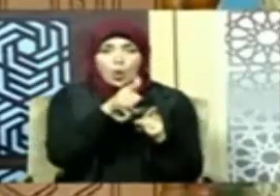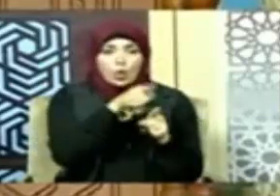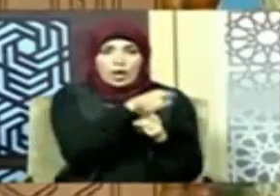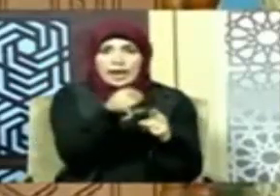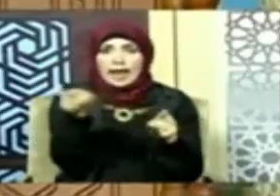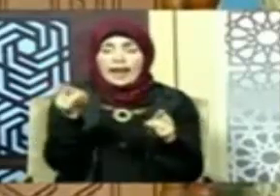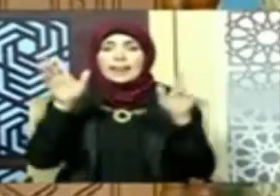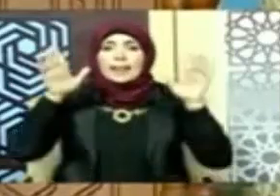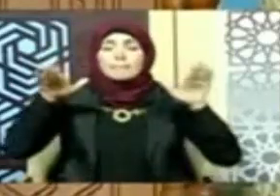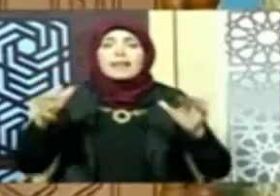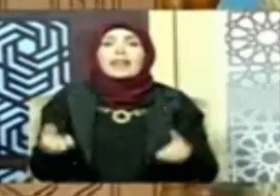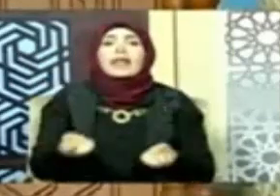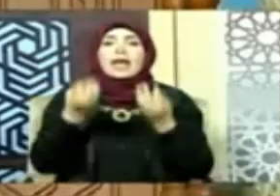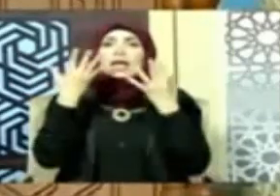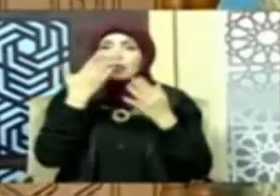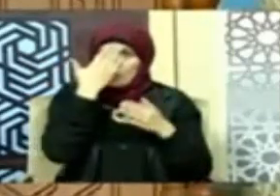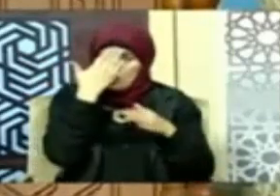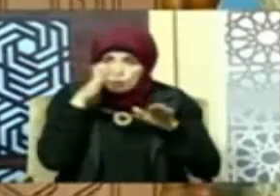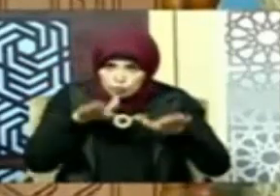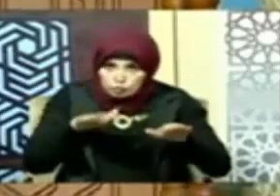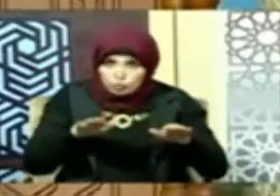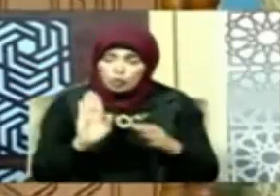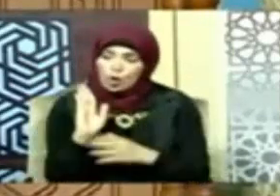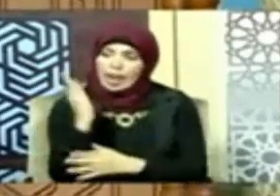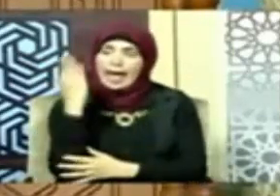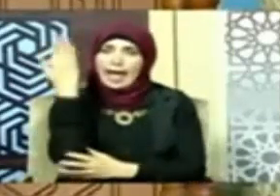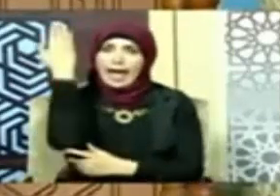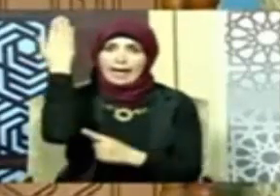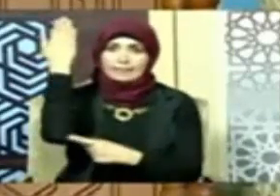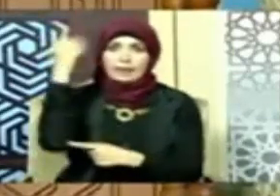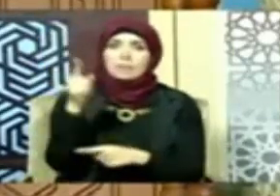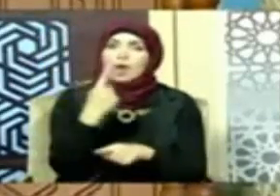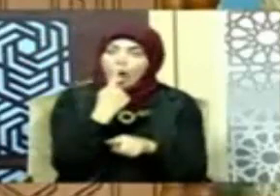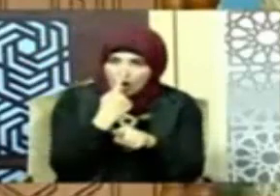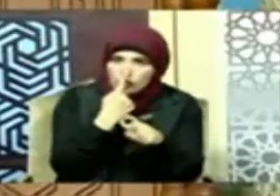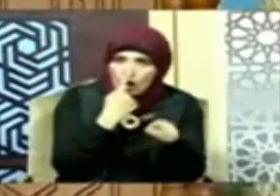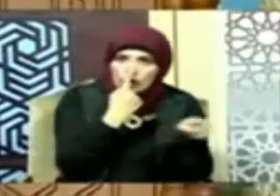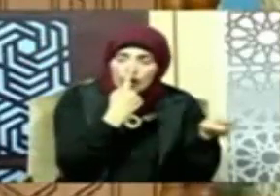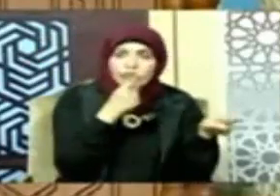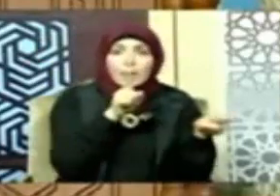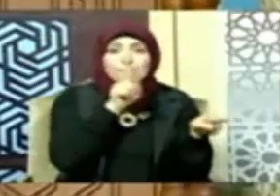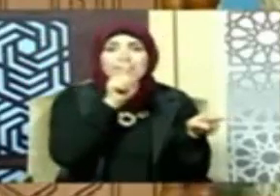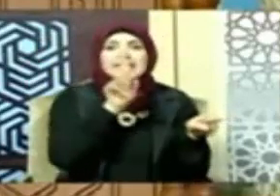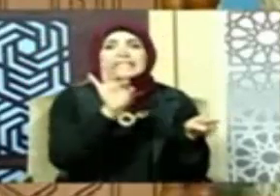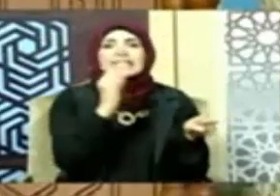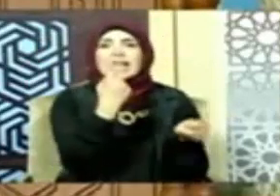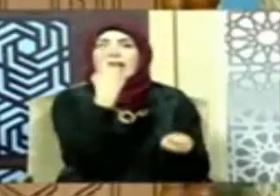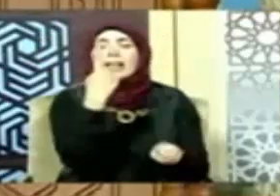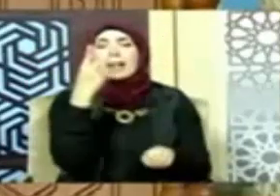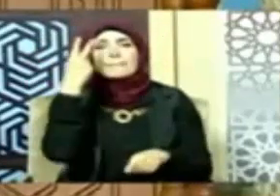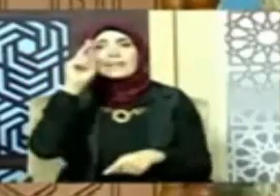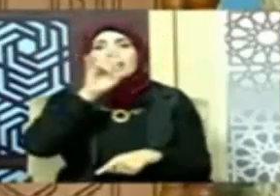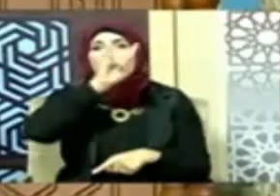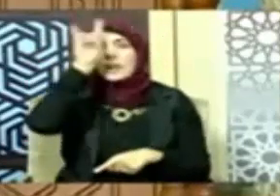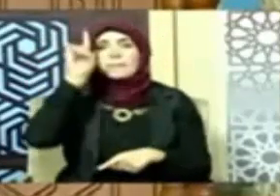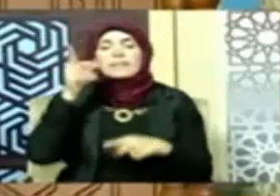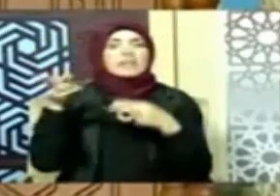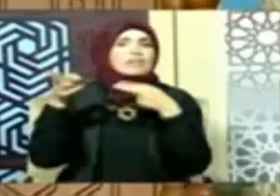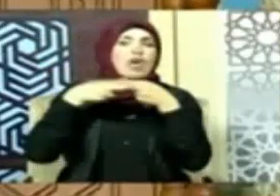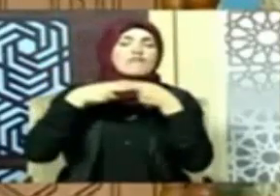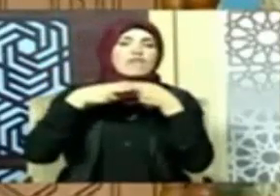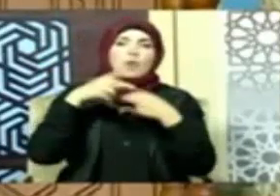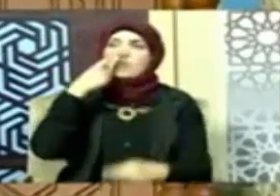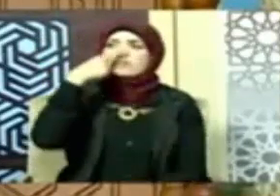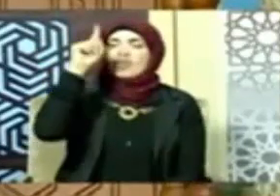للملائكة اسجدوا لآدم فسجدوا إلا إبليس أبى